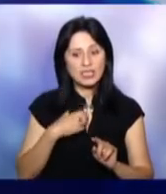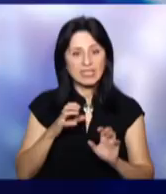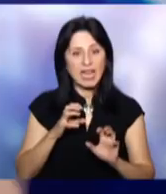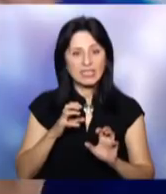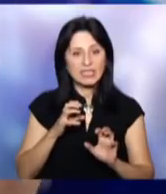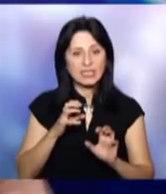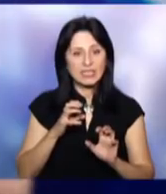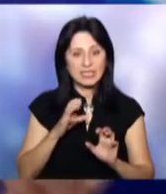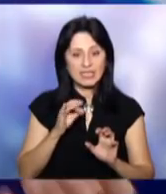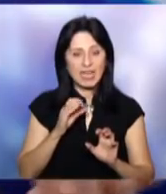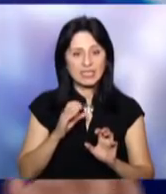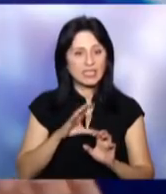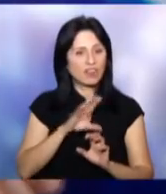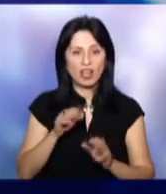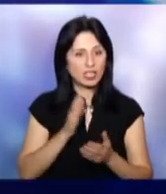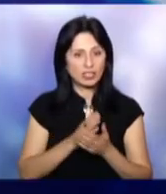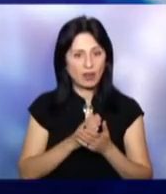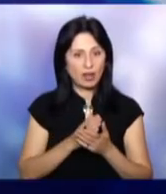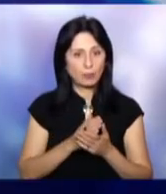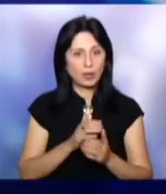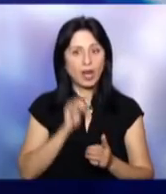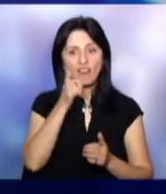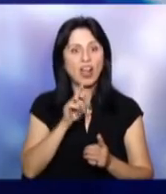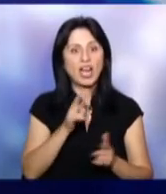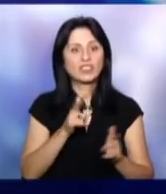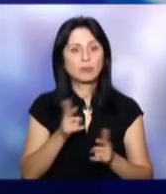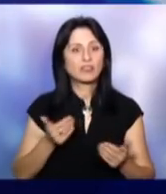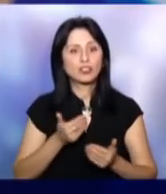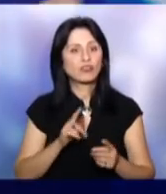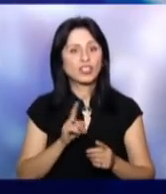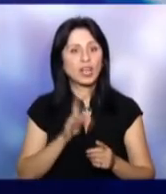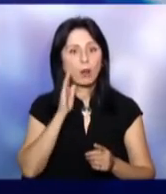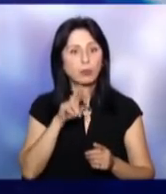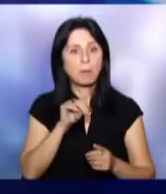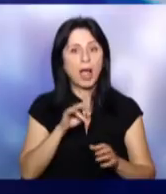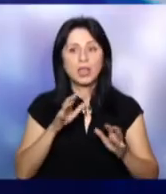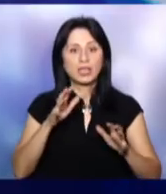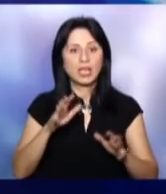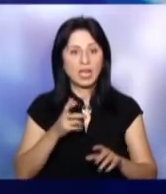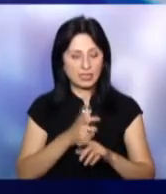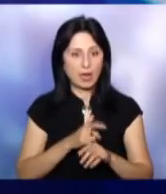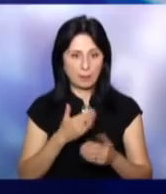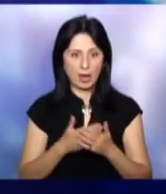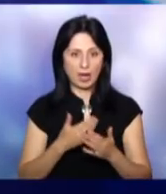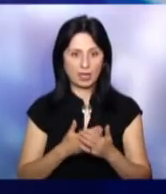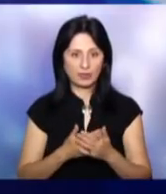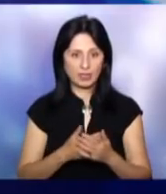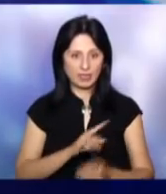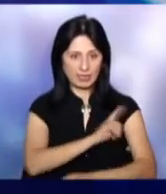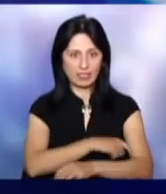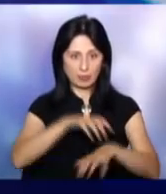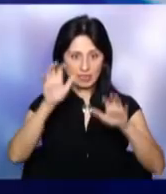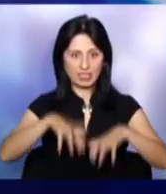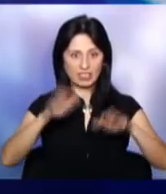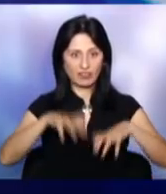შემდეგ, იმიტომ რომ სტრესი ხო ყველას გვაქვს, ასე რომ ხვალერას გვიმზადებს ცხოვრება და რა დაგვაპანიკებს ძალიან. აი მაგალითად, ეხა ძლიერი